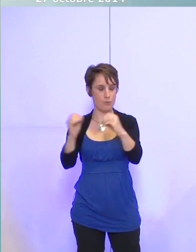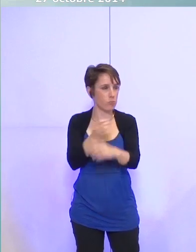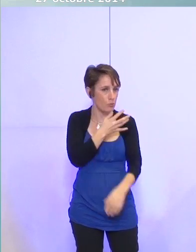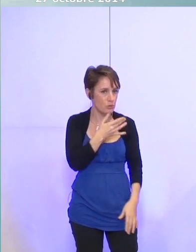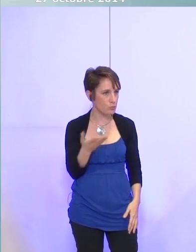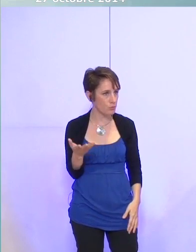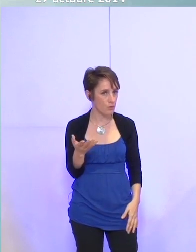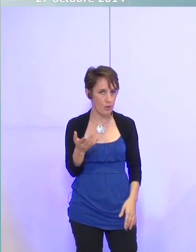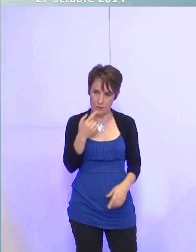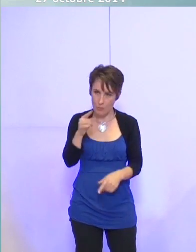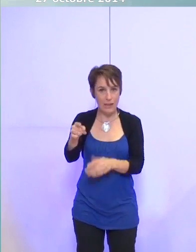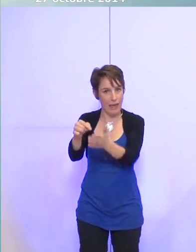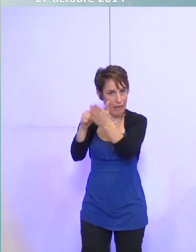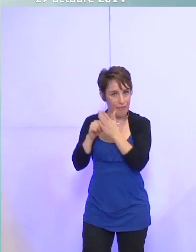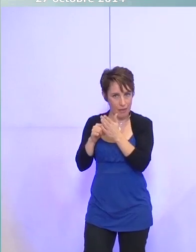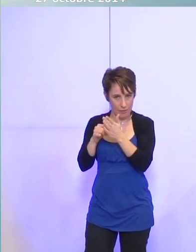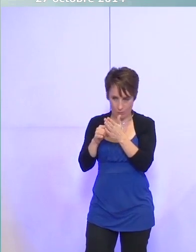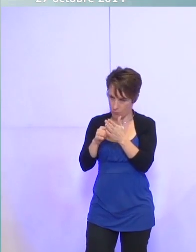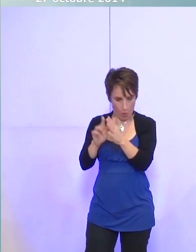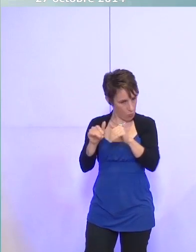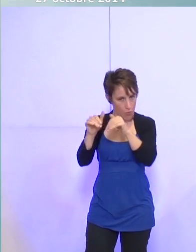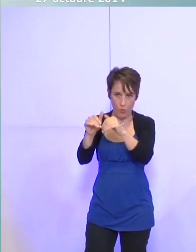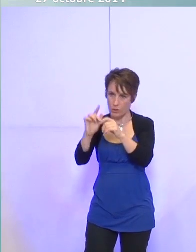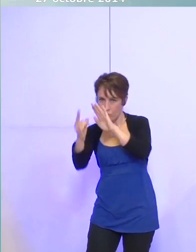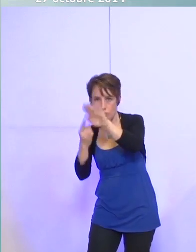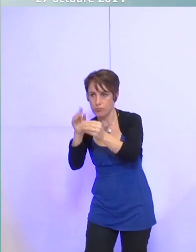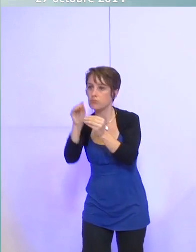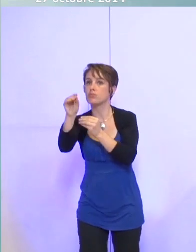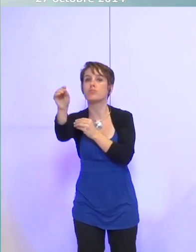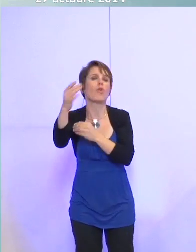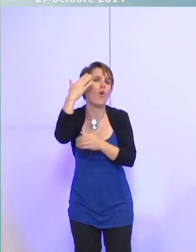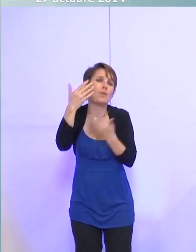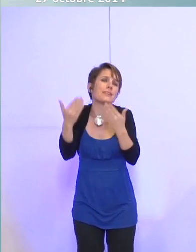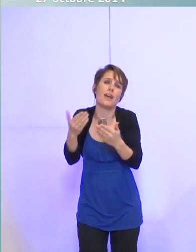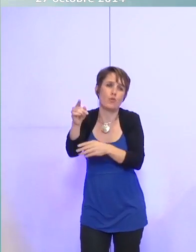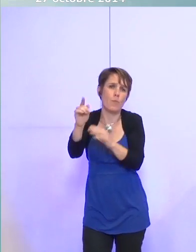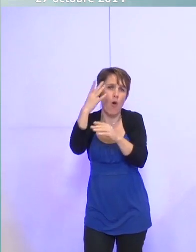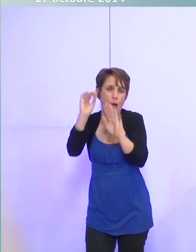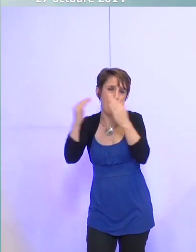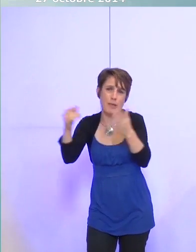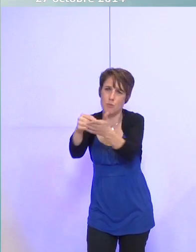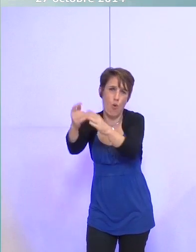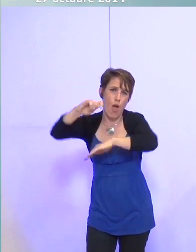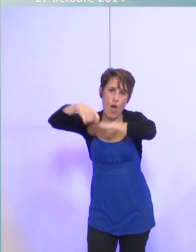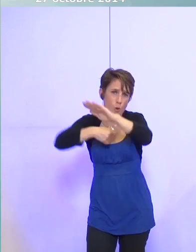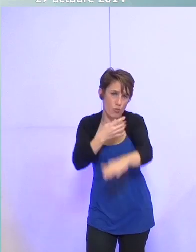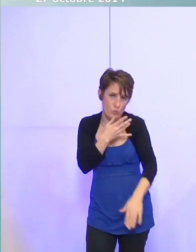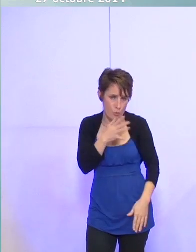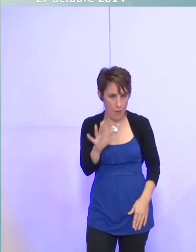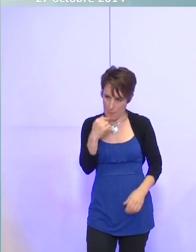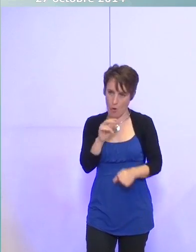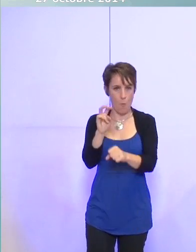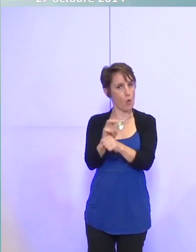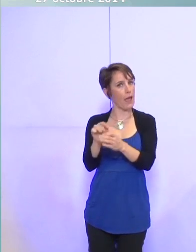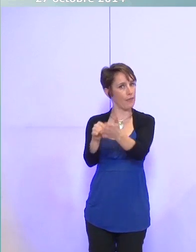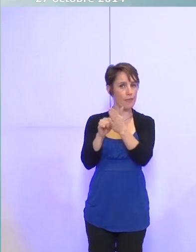dette, même si cela ne changera rien aux capacités actuelles de remboursement d'Alpexpo. Cela permettra à la ville d'enregistrer dans